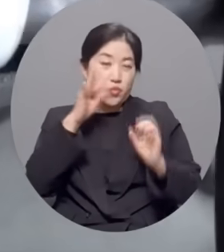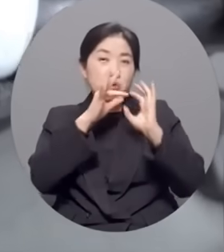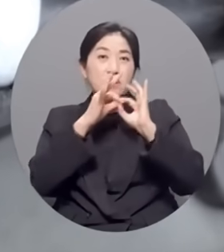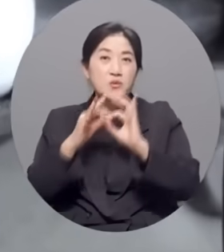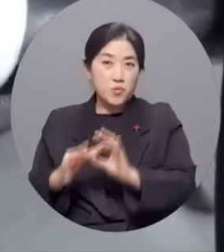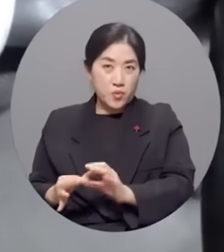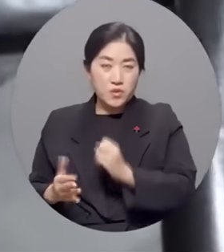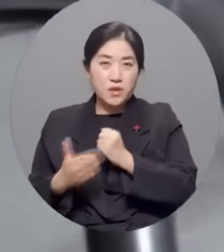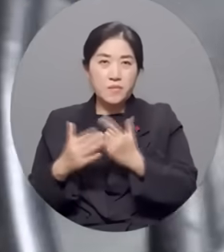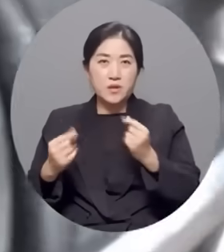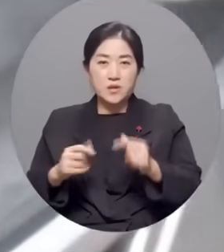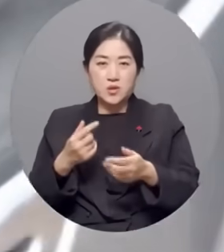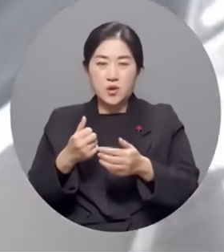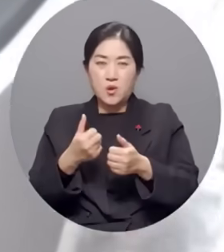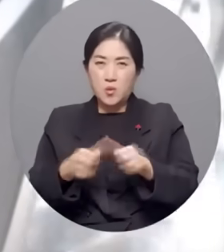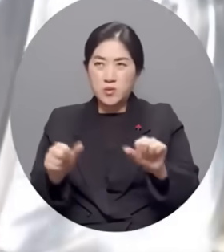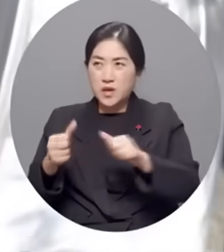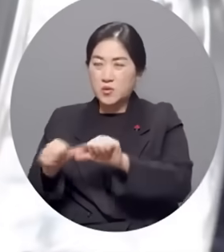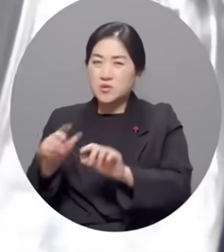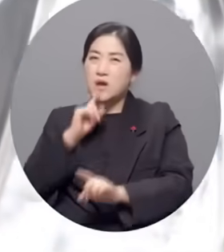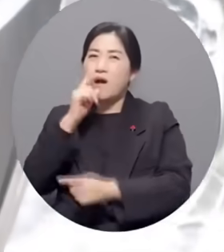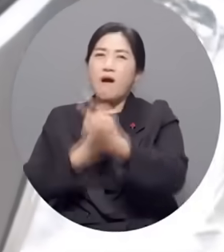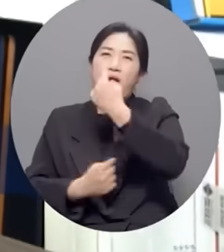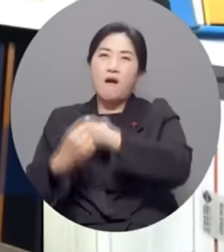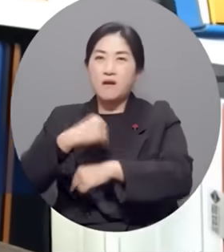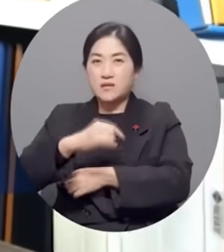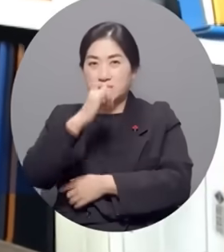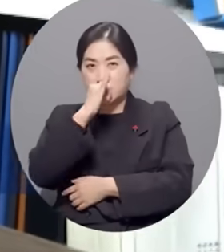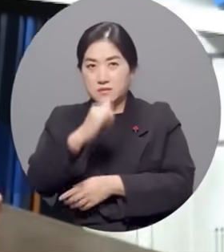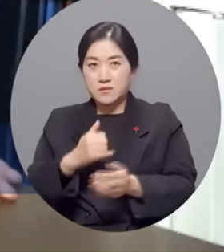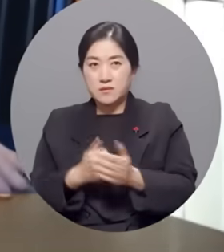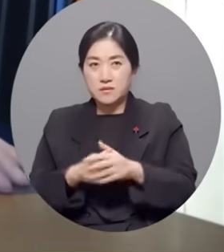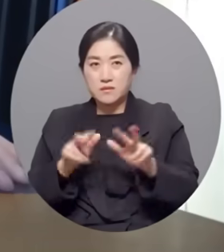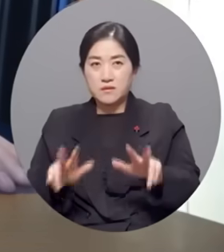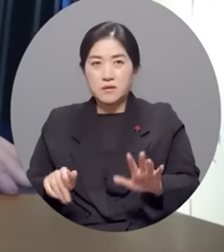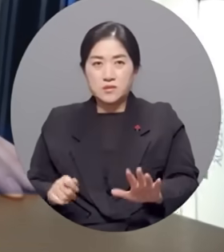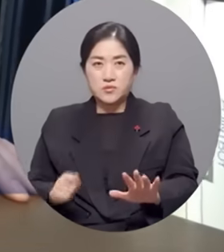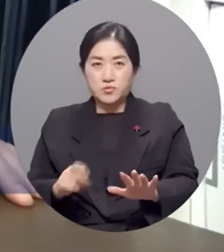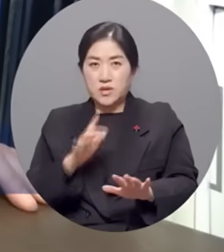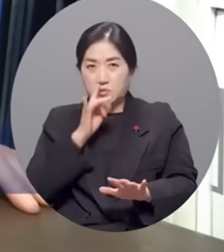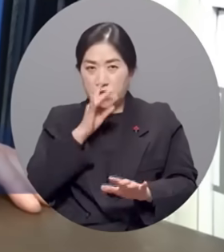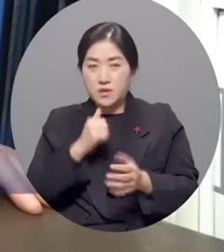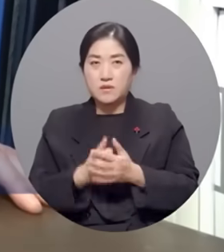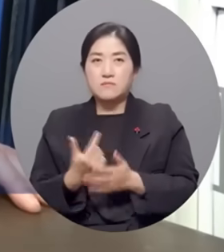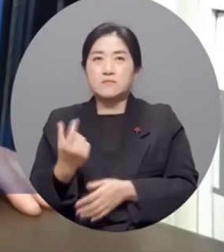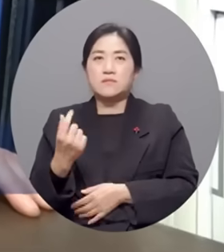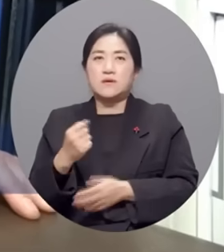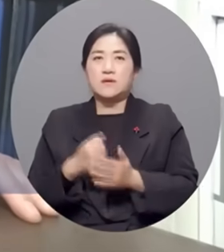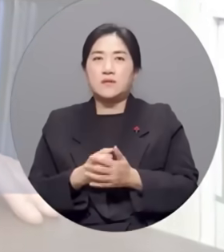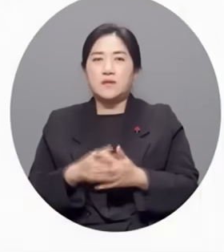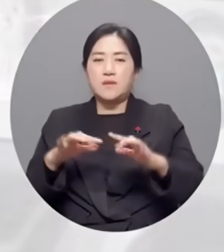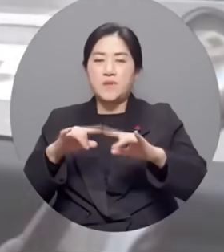이어지면서 이런 고장 신고가 쉴새 없이 들어옵니다. 엔진 저 시동이 안 걸리시는 거죠?